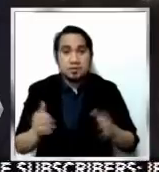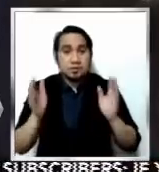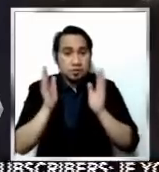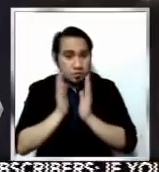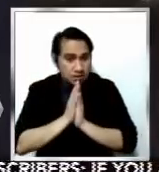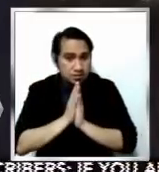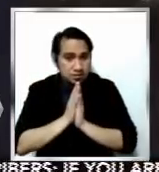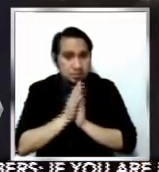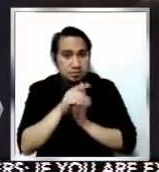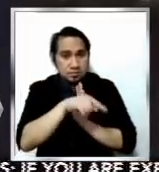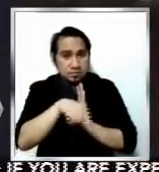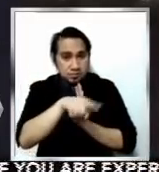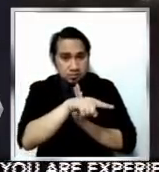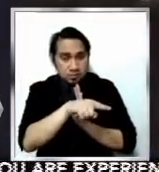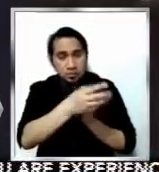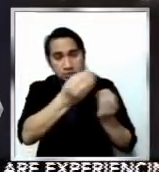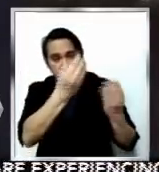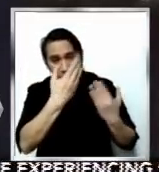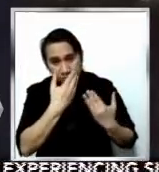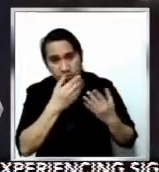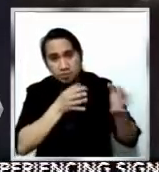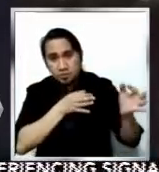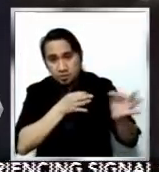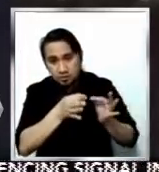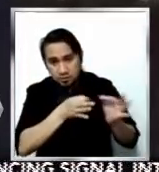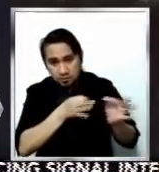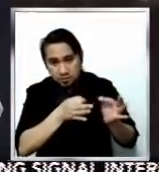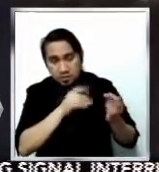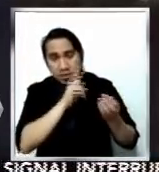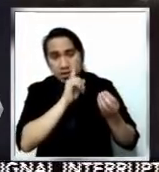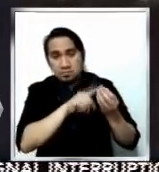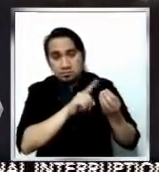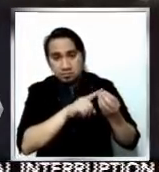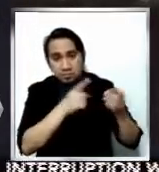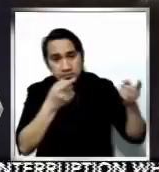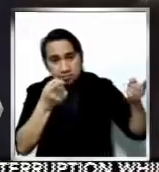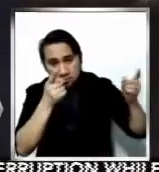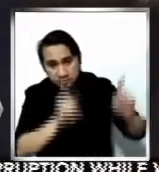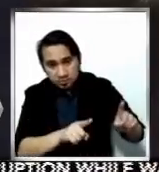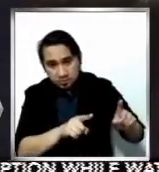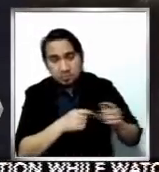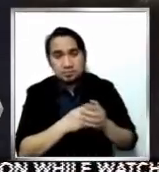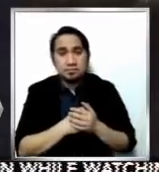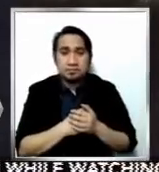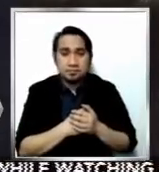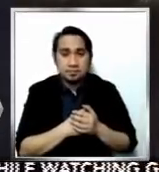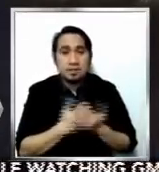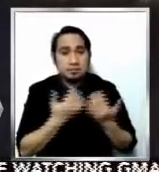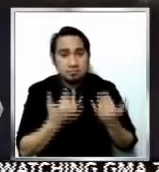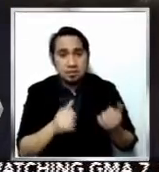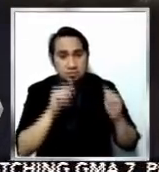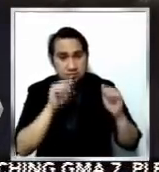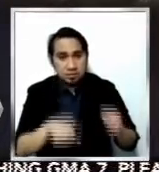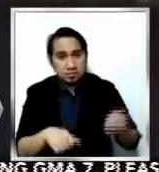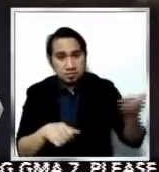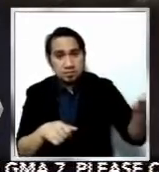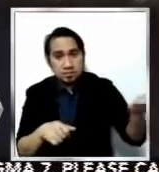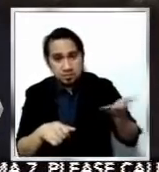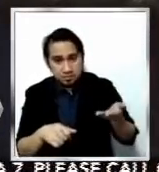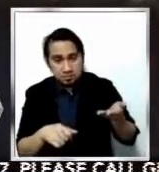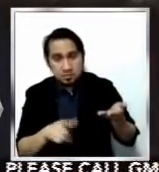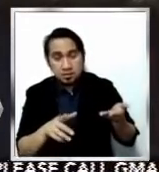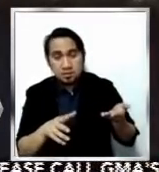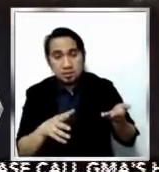to enlighten us on the incident in question. They can submit an affidavit. They